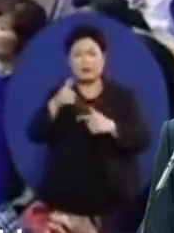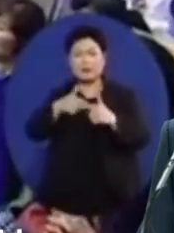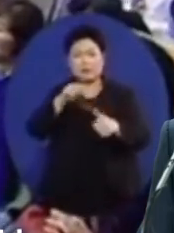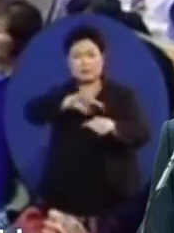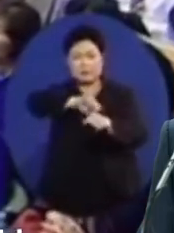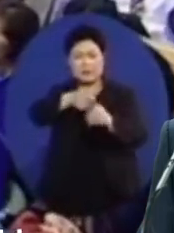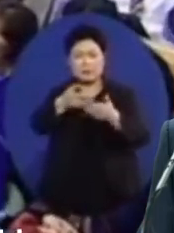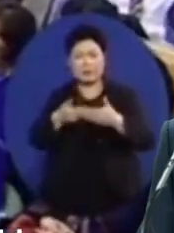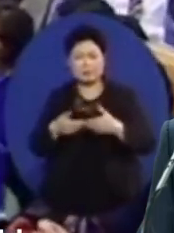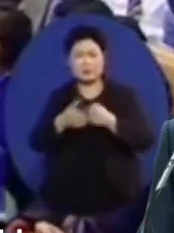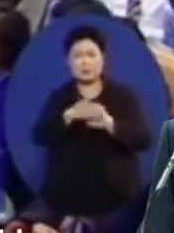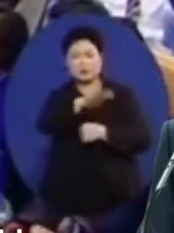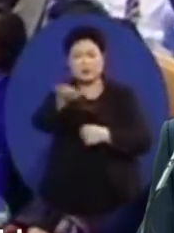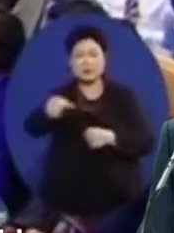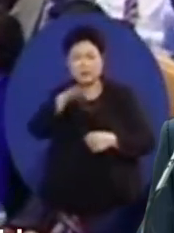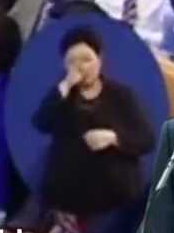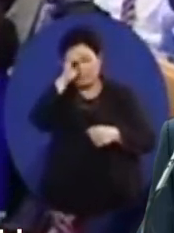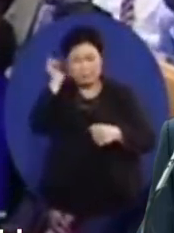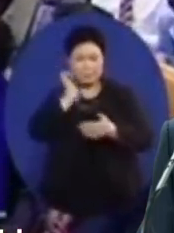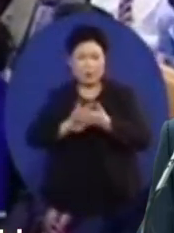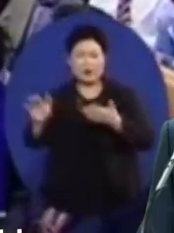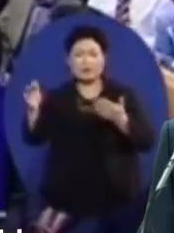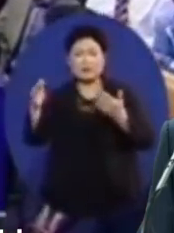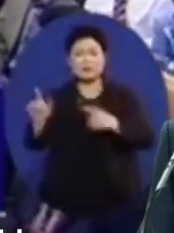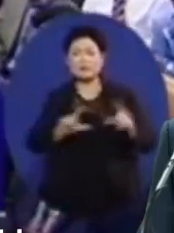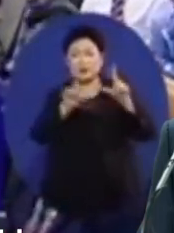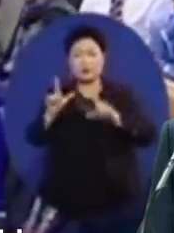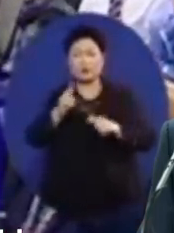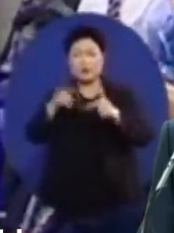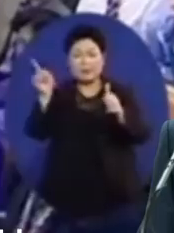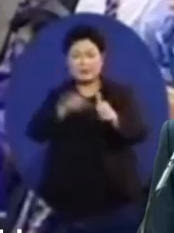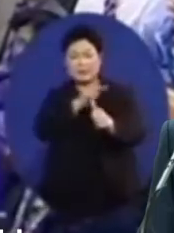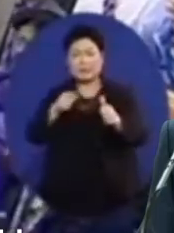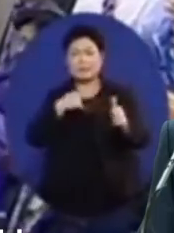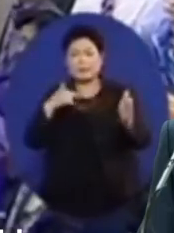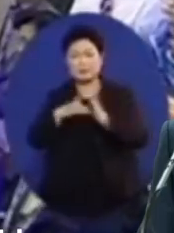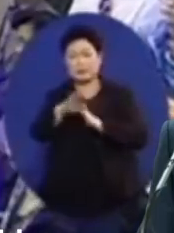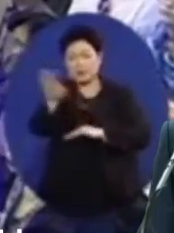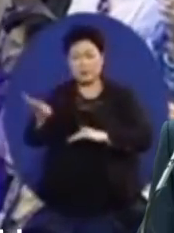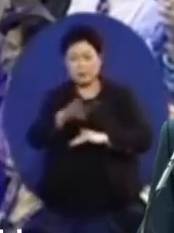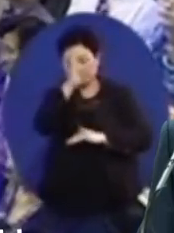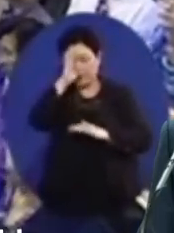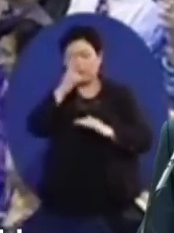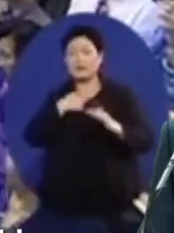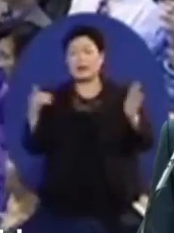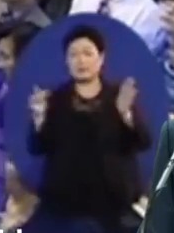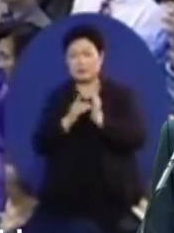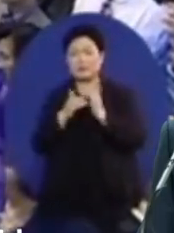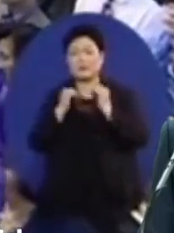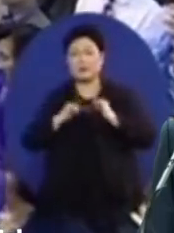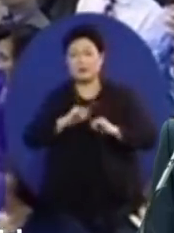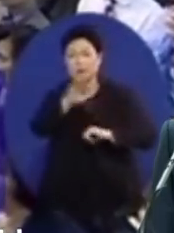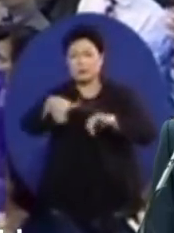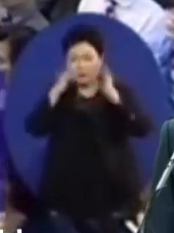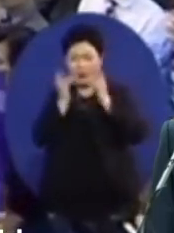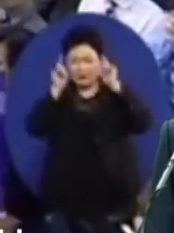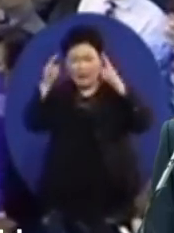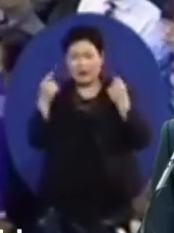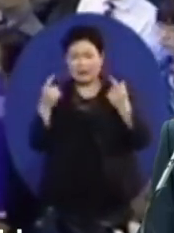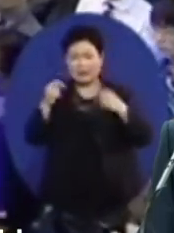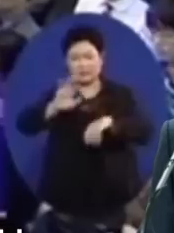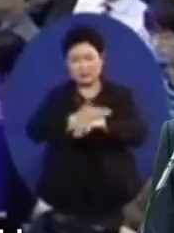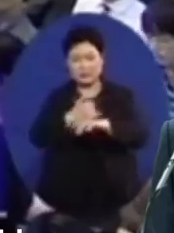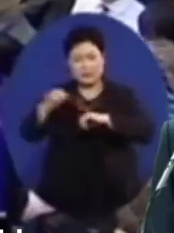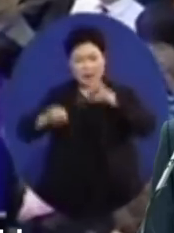그가 징계를 받음으로 우리는 평화를 누리고 그가 채찍에 맞음으로 우리는 나음을 받았도다. 우리는 다 양 같아서